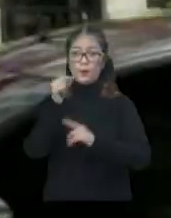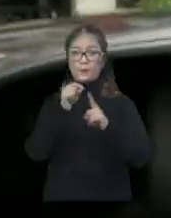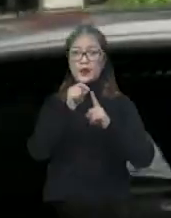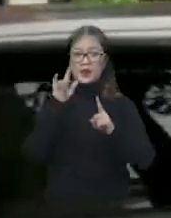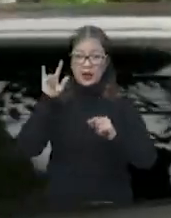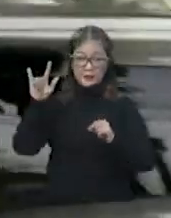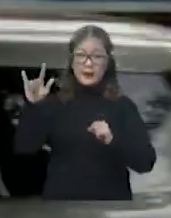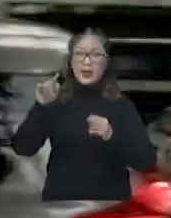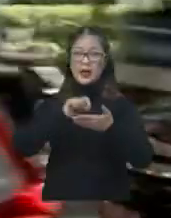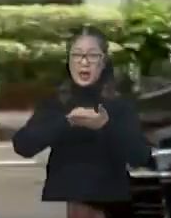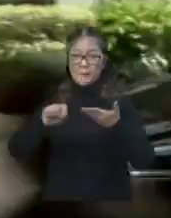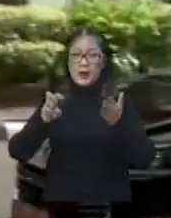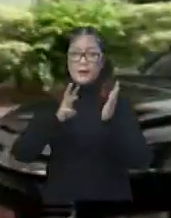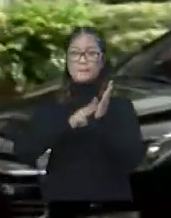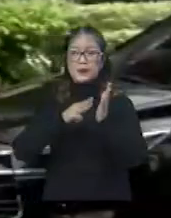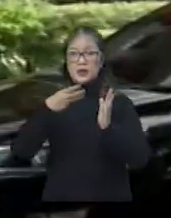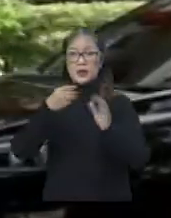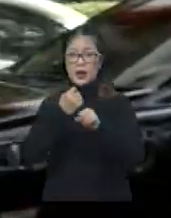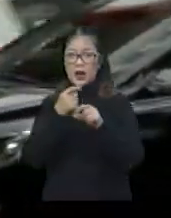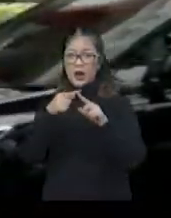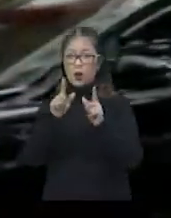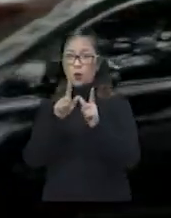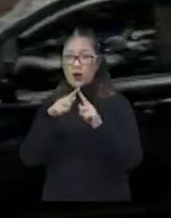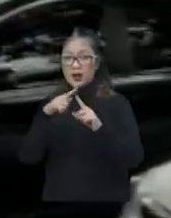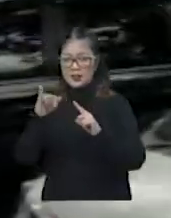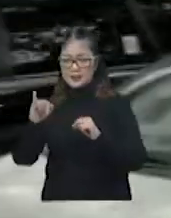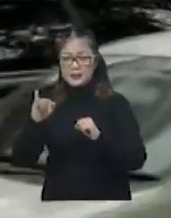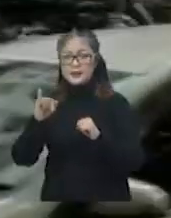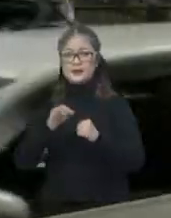Dari Jakarta, Rahmat Salam, Irwansyah Wahyudi, iNews melaporkan.